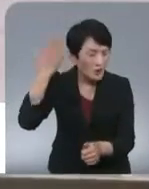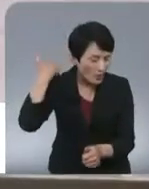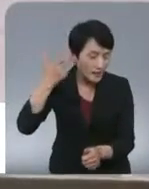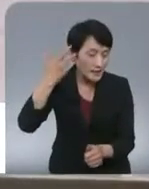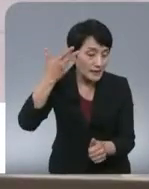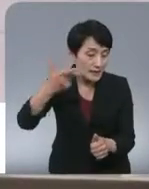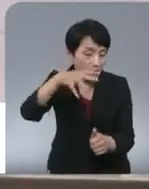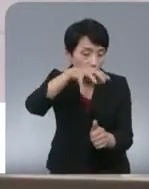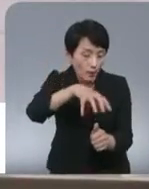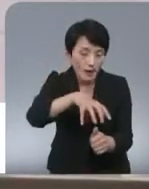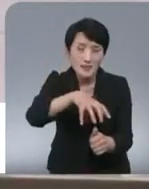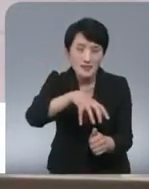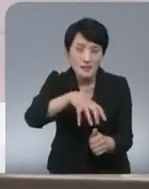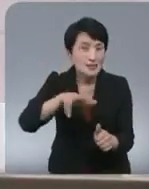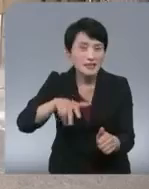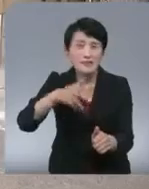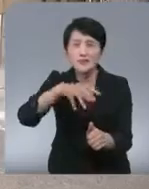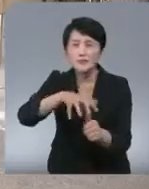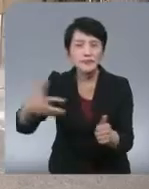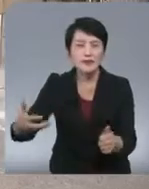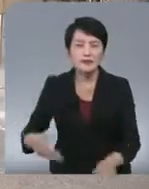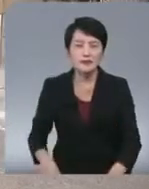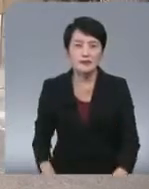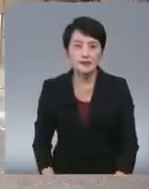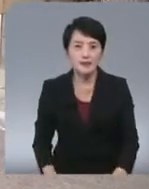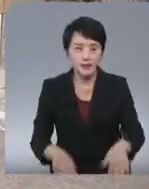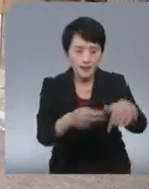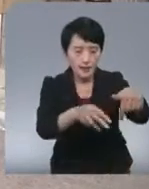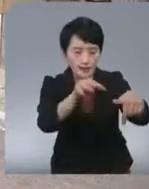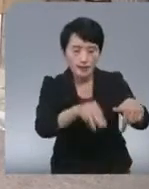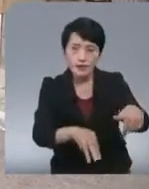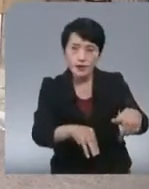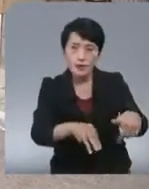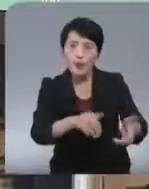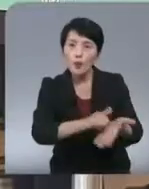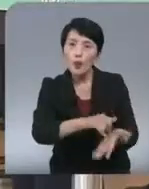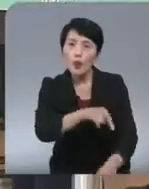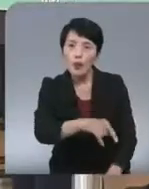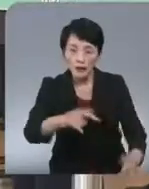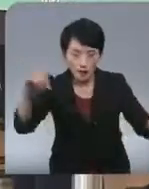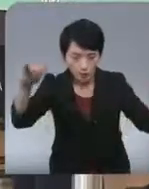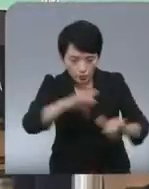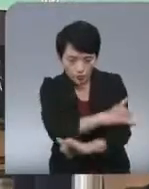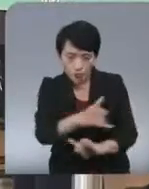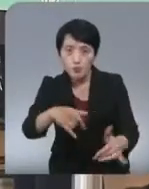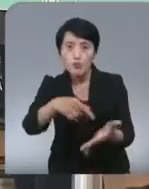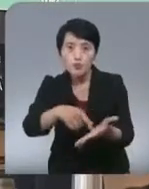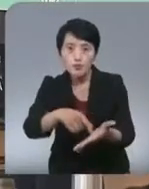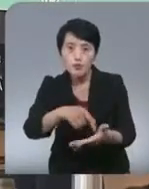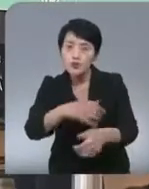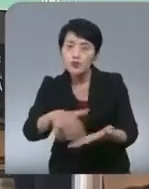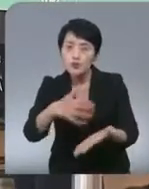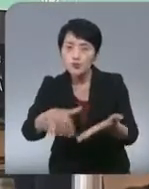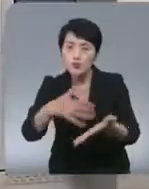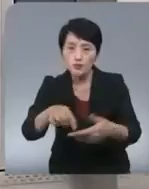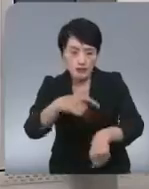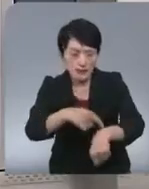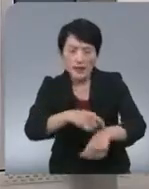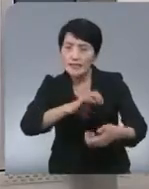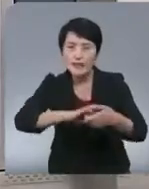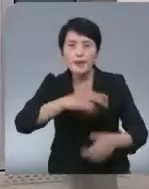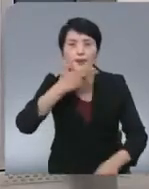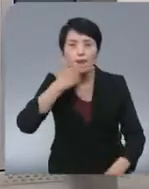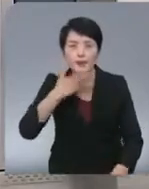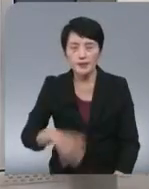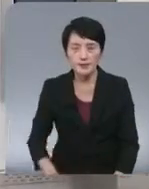展，决定全面改版海外入境人员管理体系。八日起，政府全面解除海外入境人员